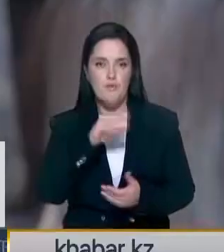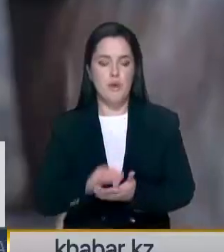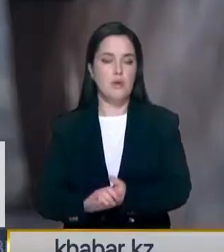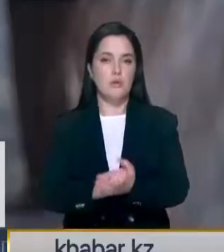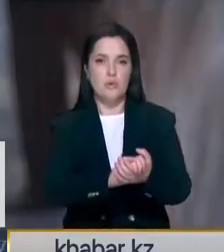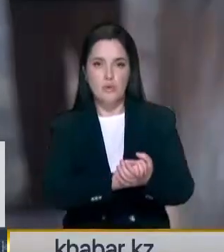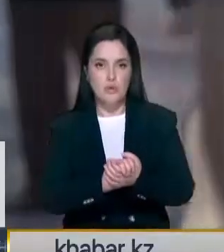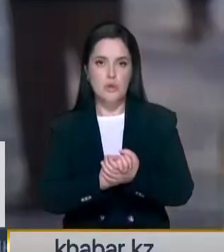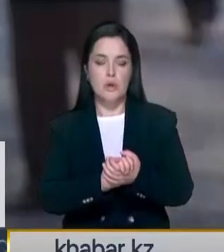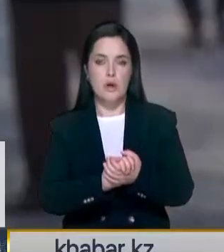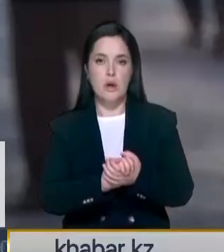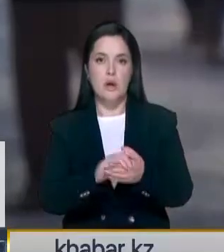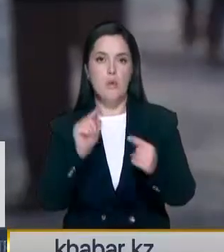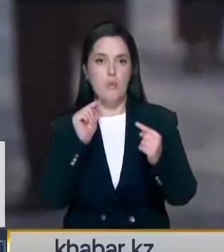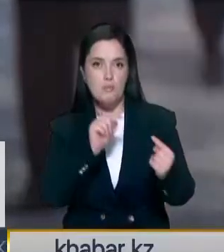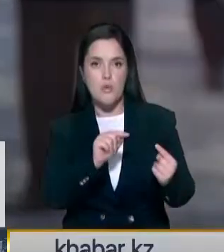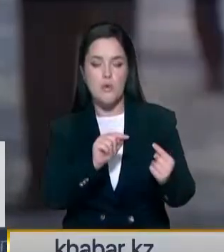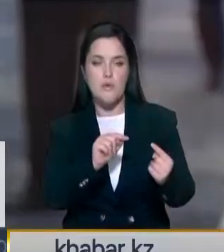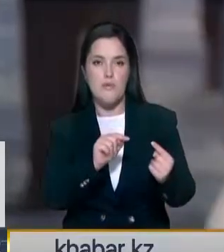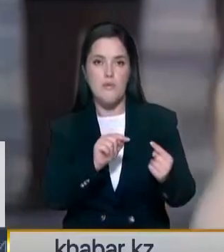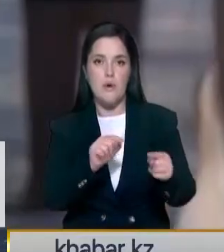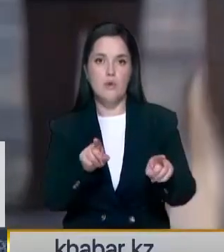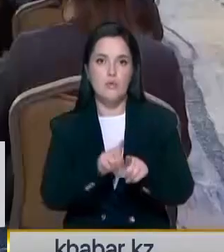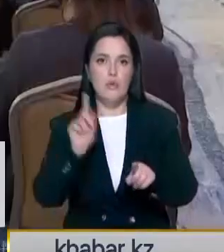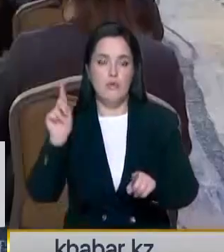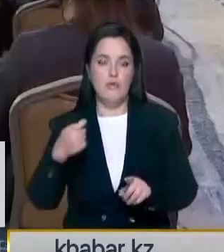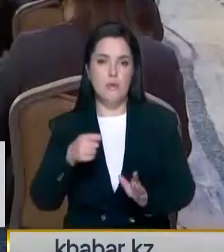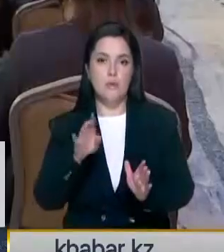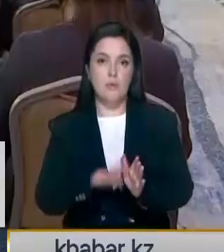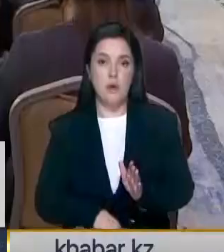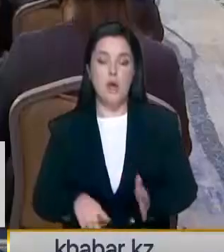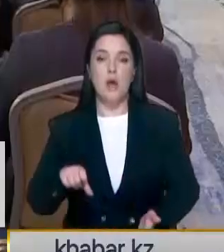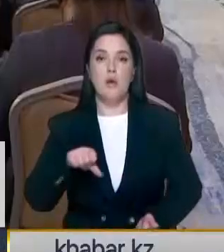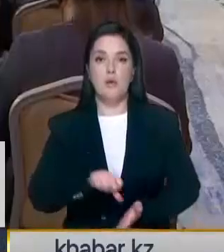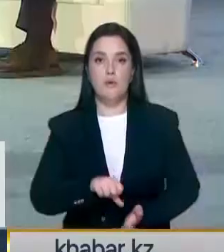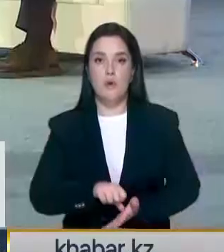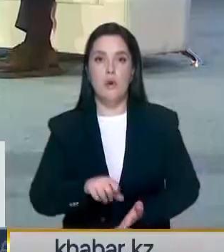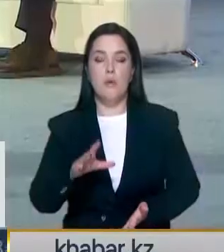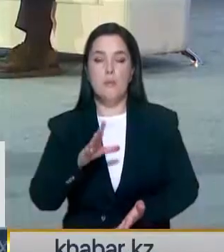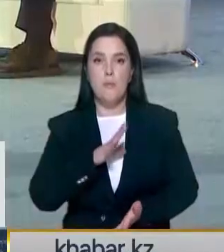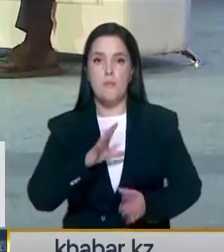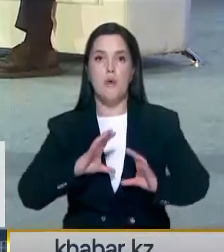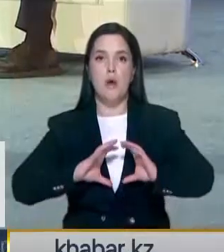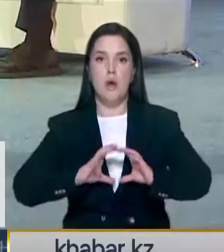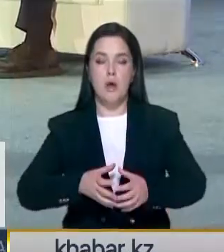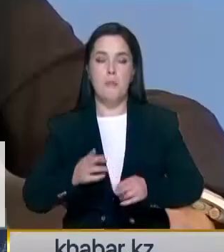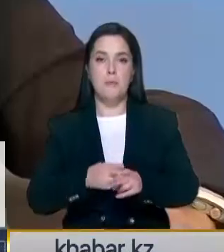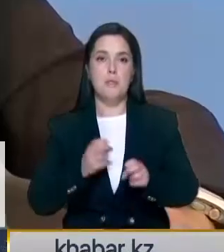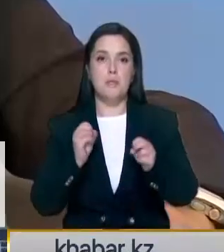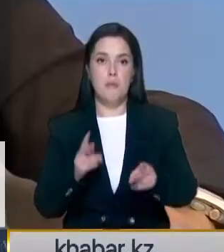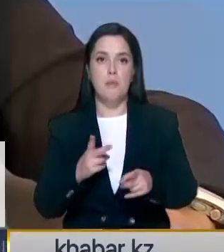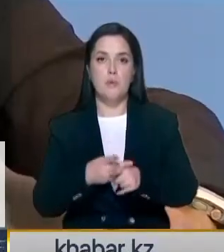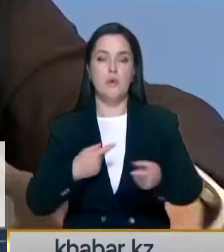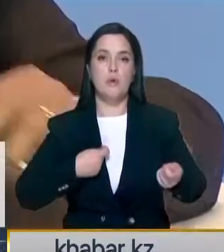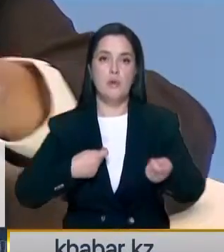но мы также против эскалации конфликта. Также участники затронули темы глобальной энергетической безопасности, ключевых